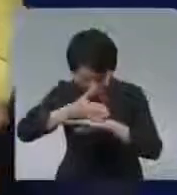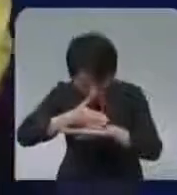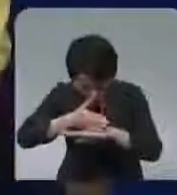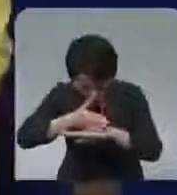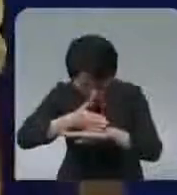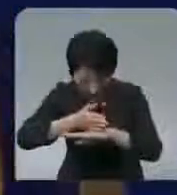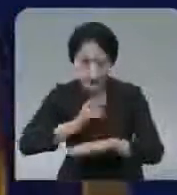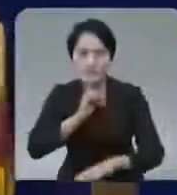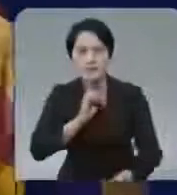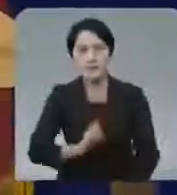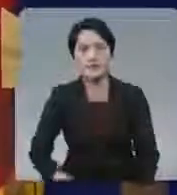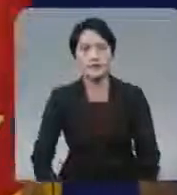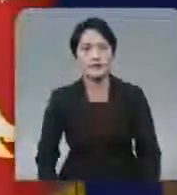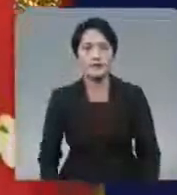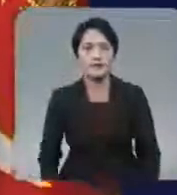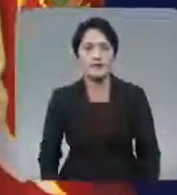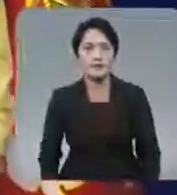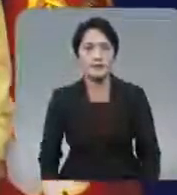seluruh masyarakat Korea Selatan